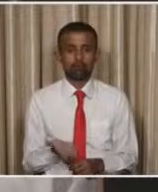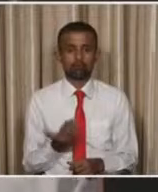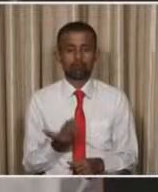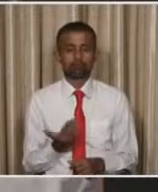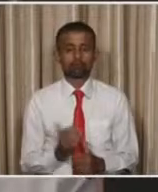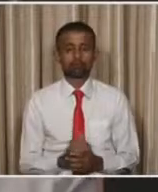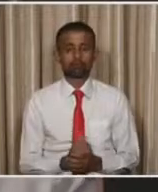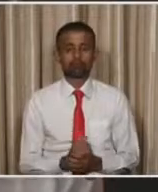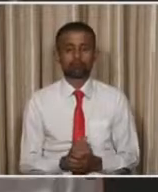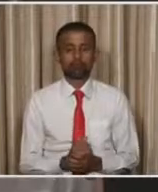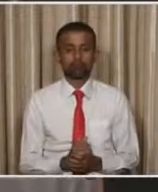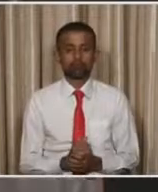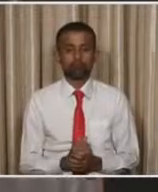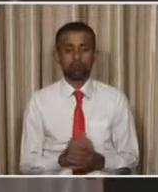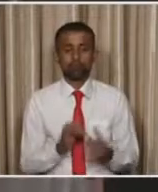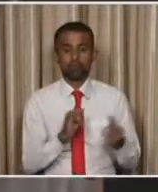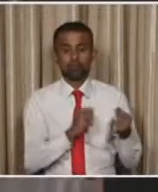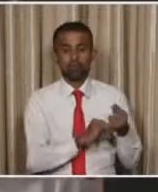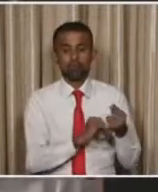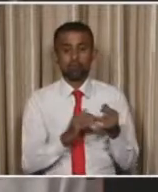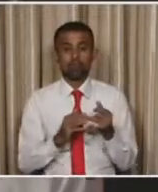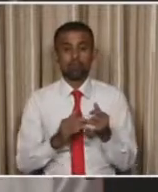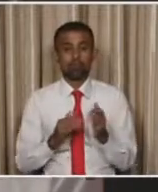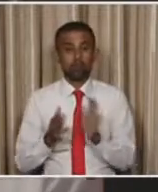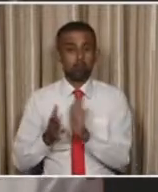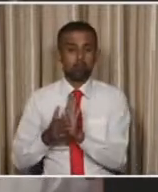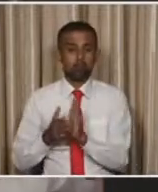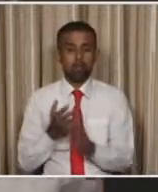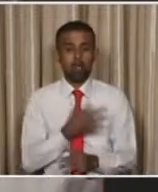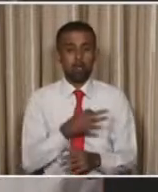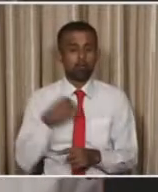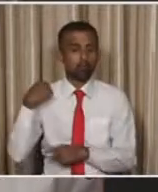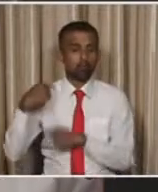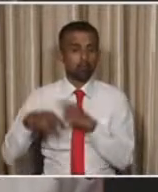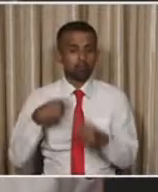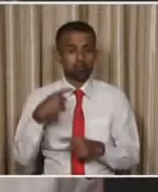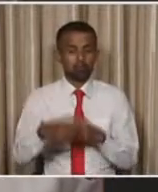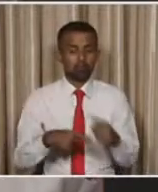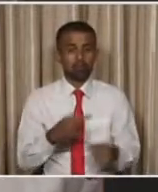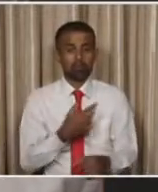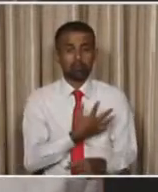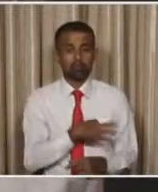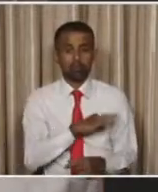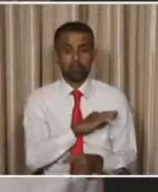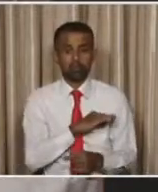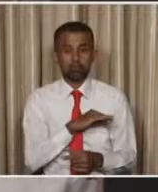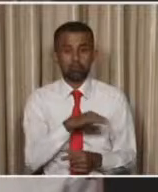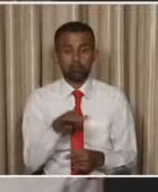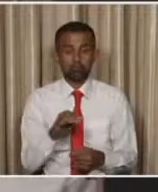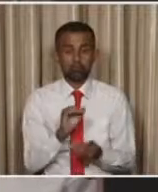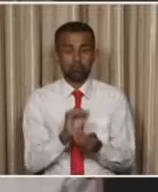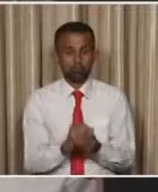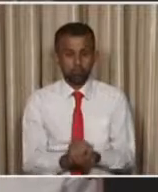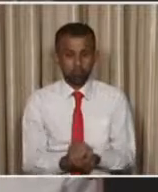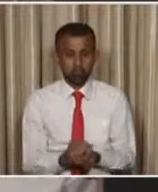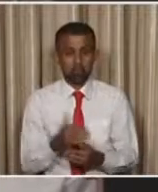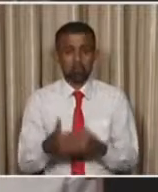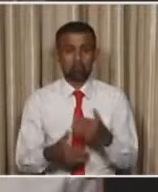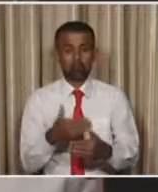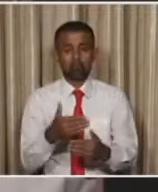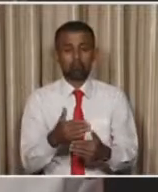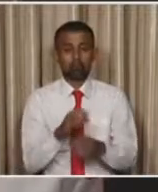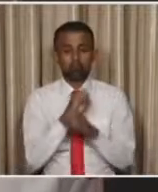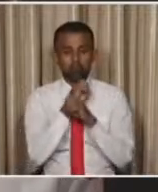කිරීම සැරියුත් මහ මුගලන් තෙරු පරම්පරාවෙන් පැවතෙන සංඝ පරපුර අවිජින්නව පවත්වාගෙන යාම සඳහා අවශ්‍ය